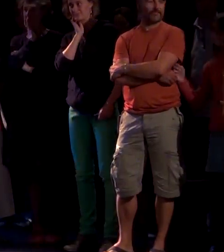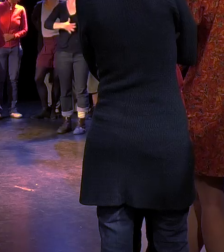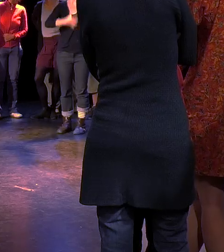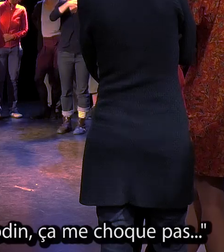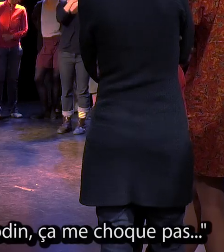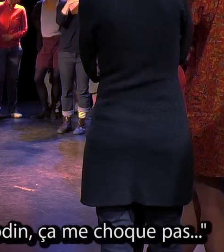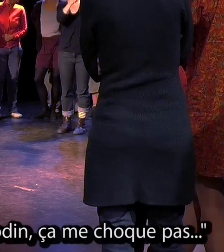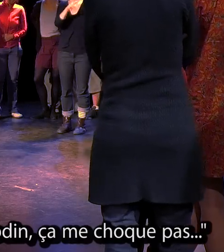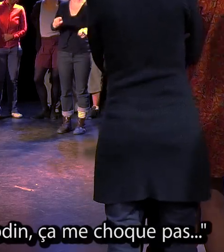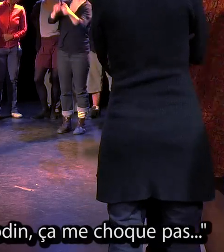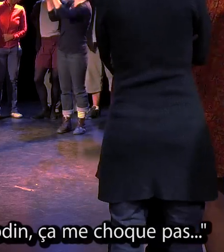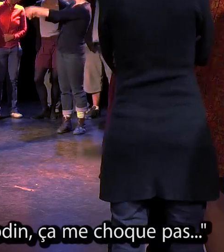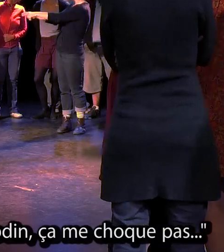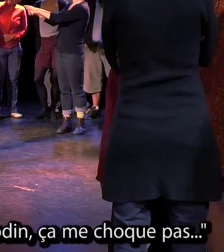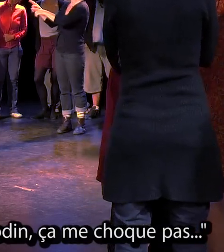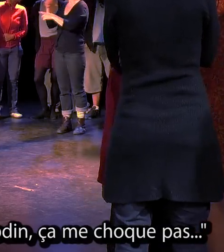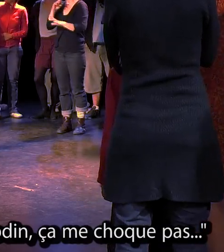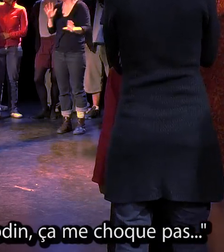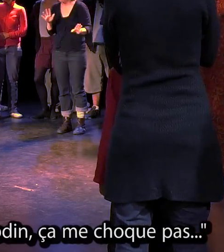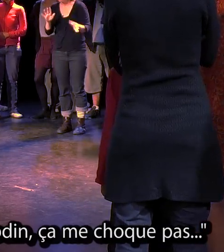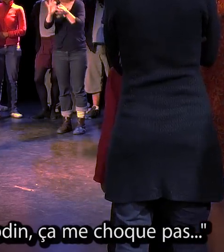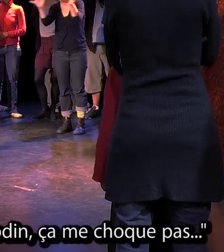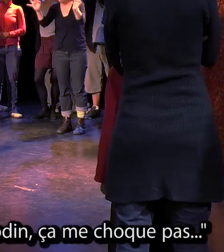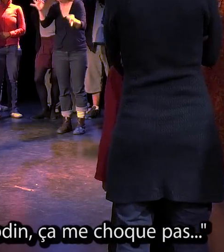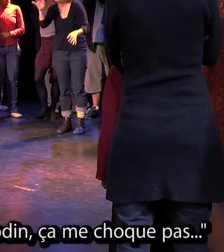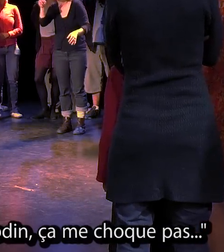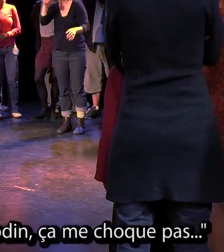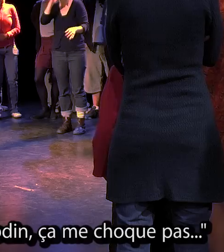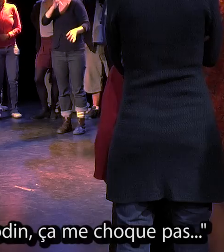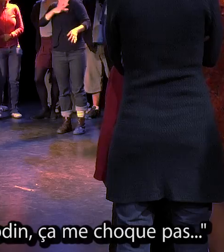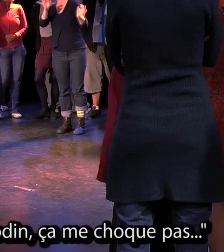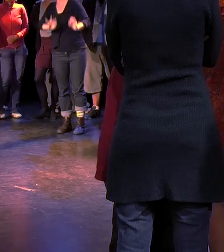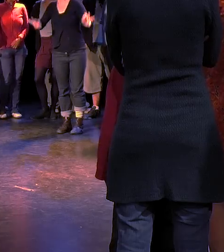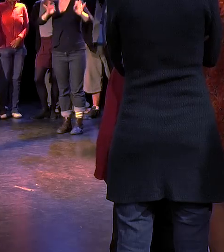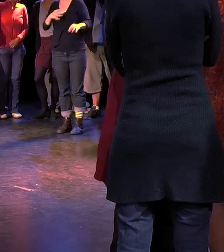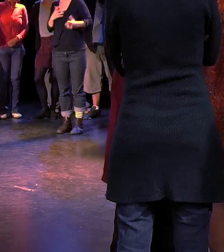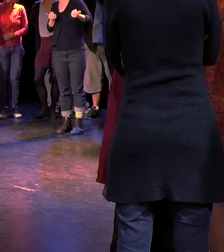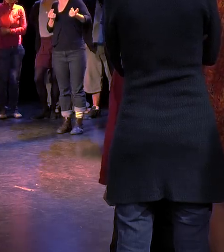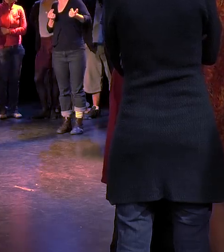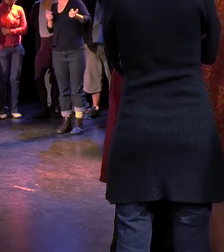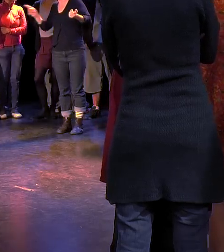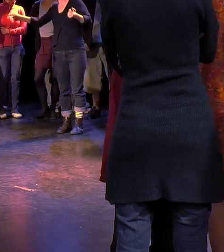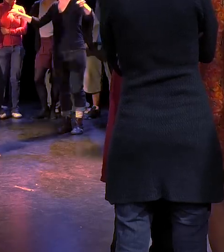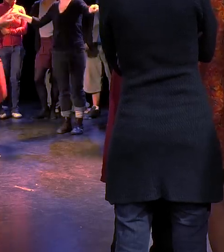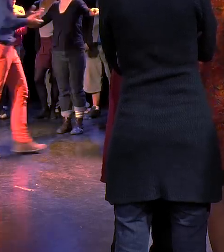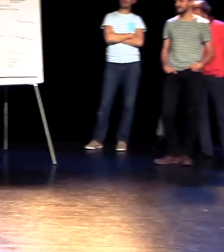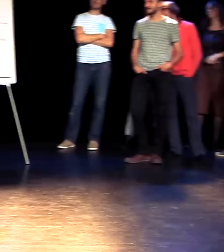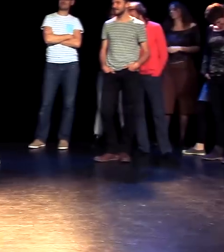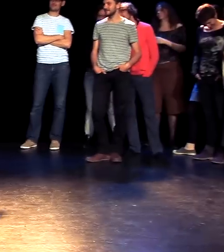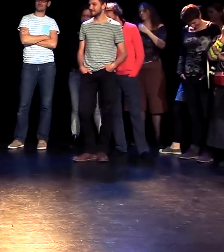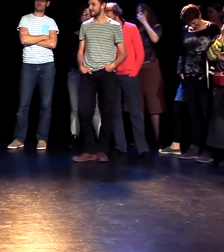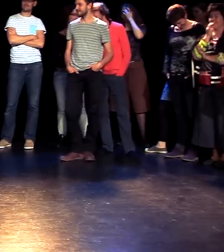Voilà. De ce côté-là, pour moi, c'est anodin, ça me fait rien d'entendre, voilà, ça ne touche pas. C'est clair?